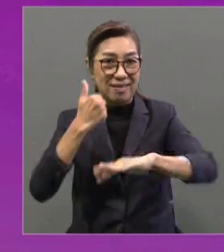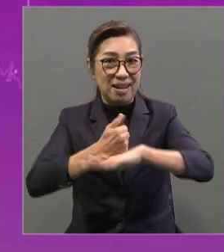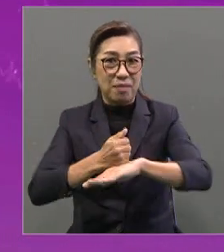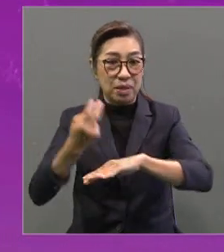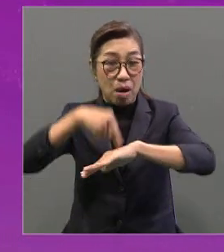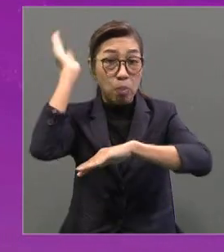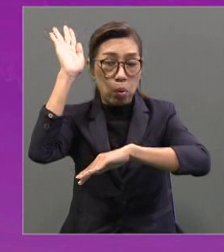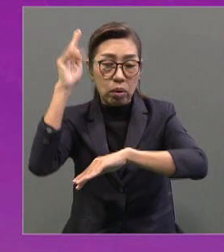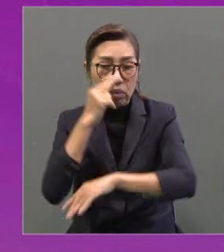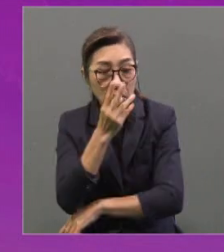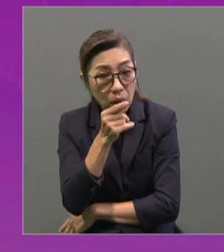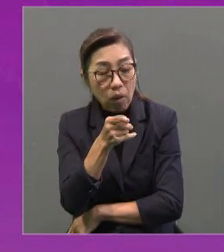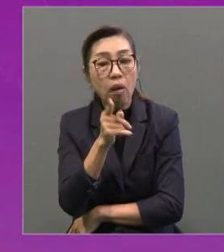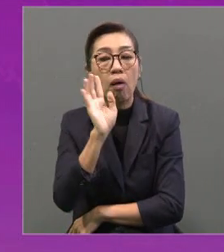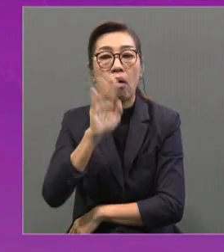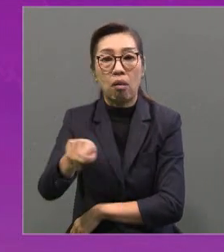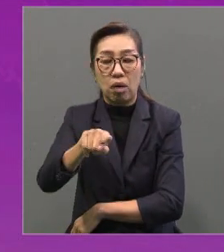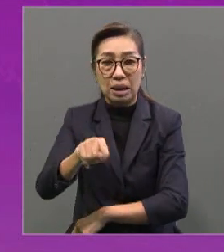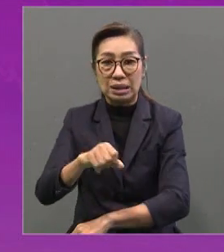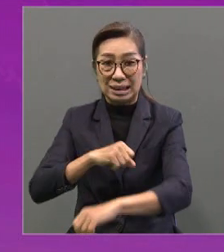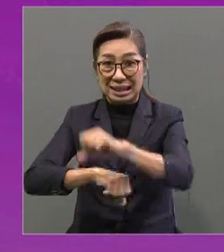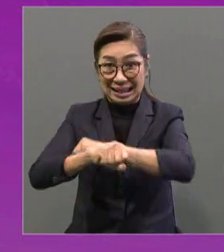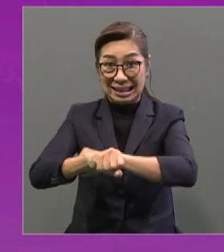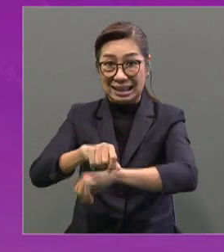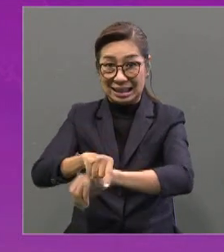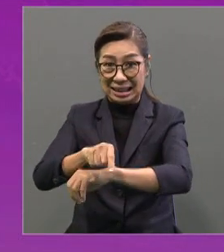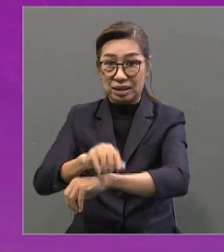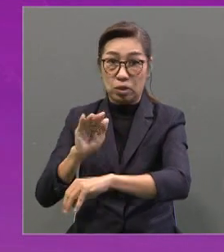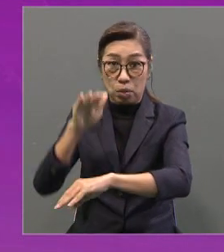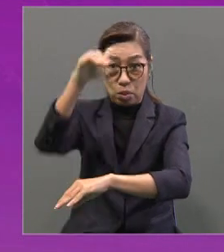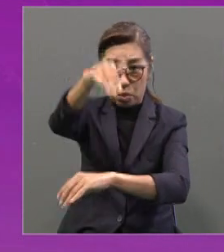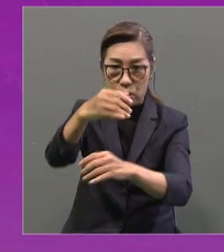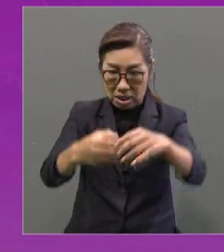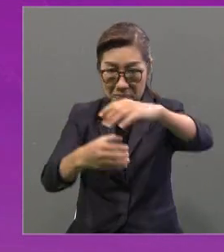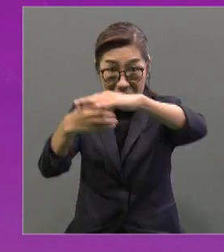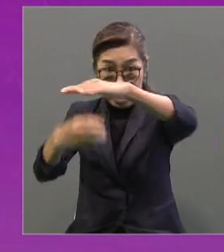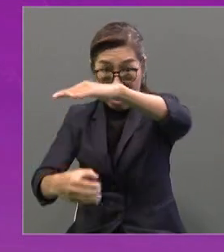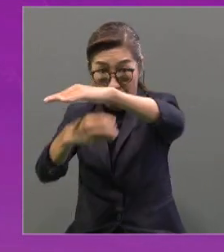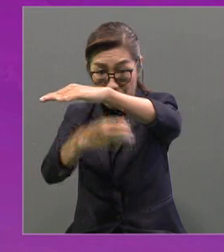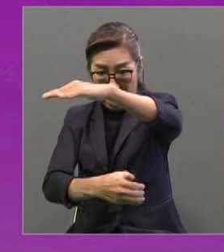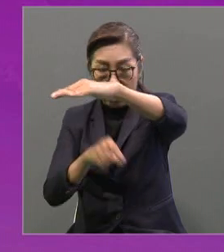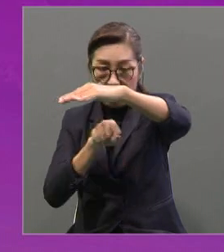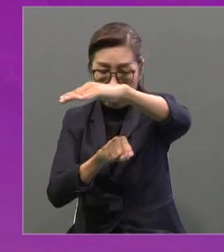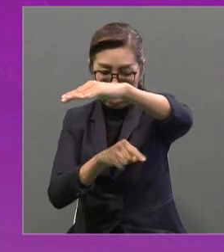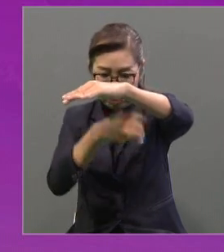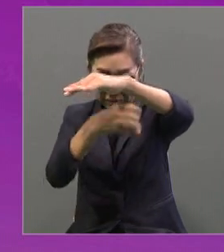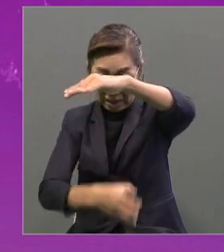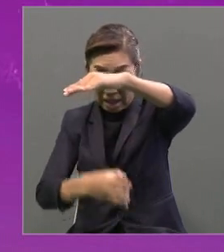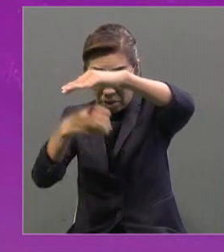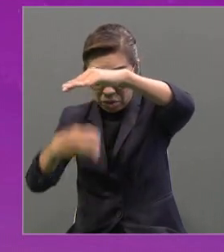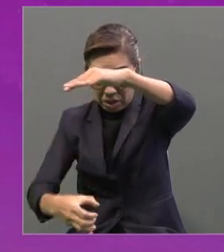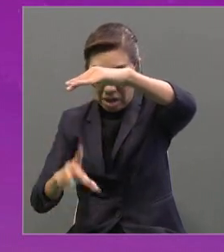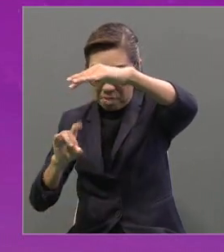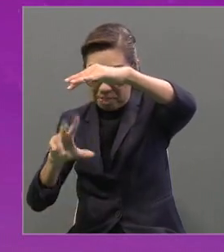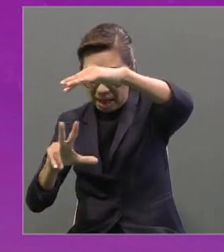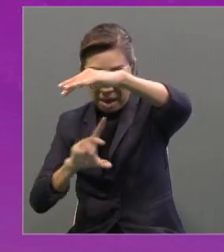ะพานนะคุณผู้ชมข้ามแยกเนี่ยเขาจะมีลักษณะเป็นเสาที่จะเป็นโครงสร้างใช่ไหมคะปรากฏว่าเสาที่83กับ84ซึ่งอยู่ในระห